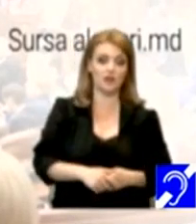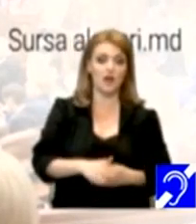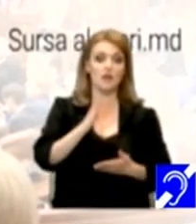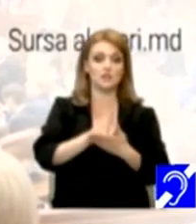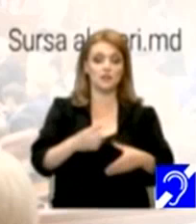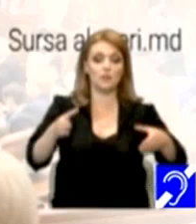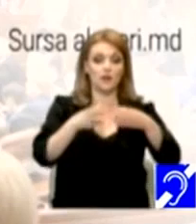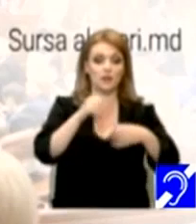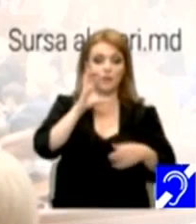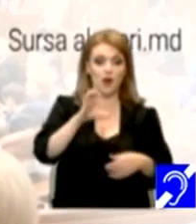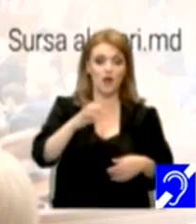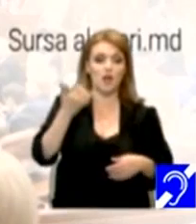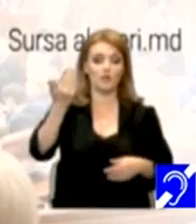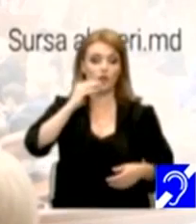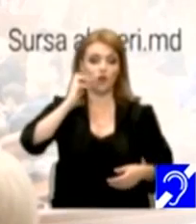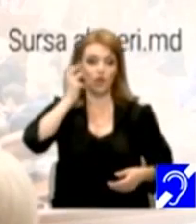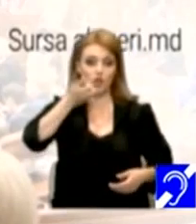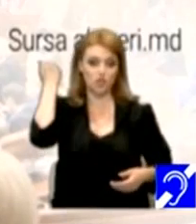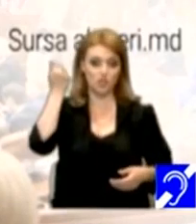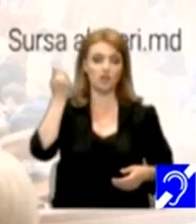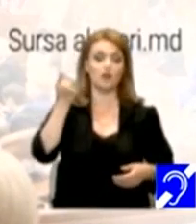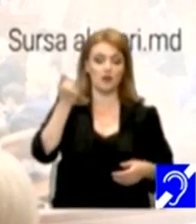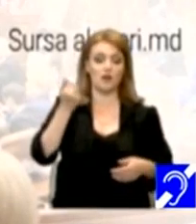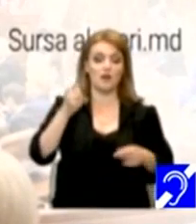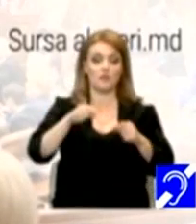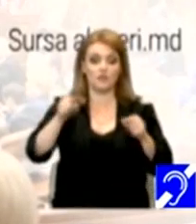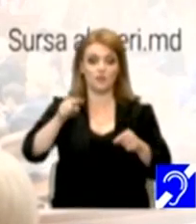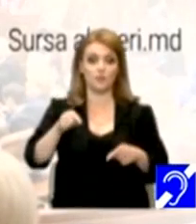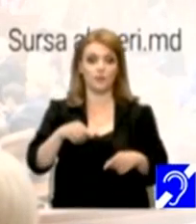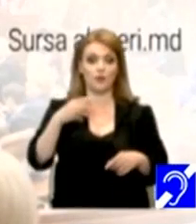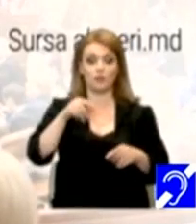cei de la PAS. Câștigul mediu lunar al acestora e de